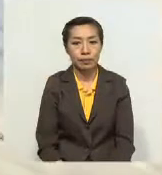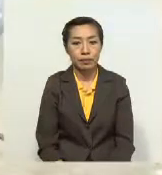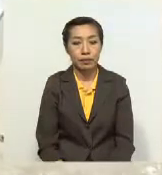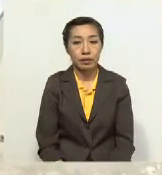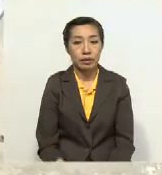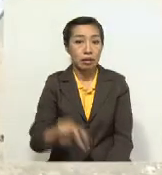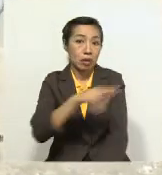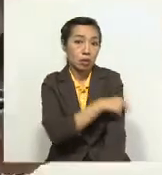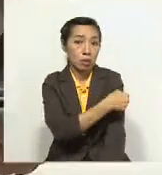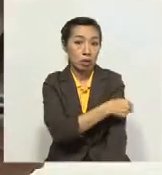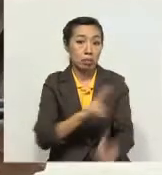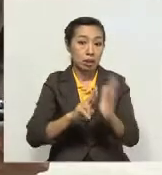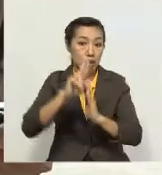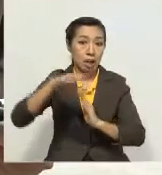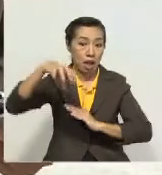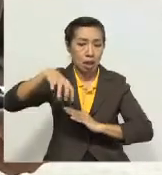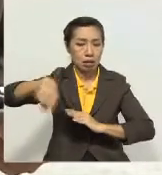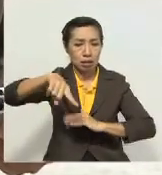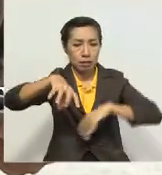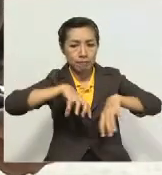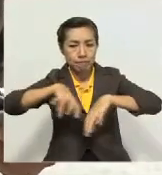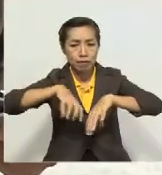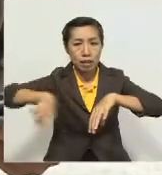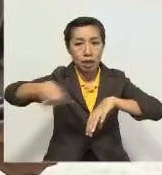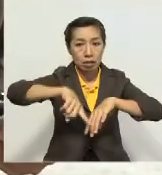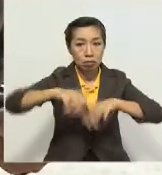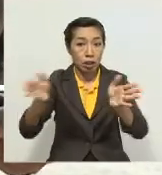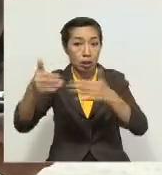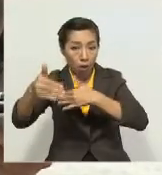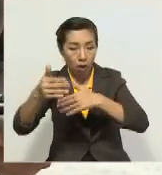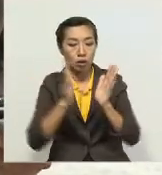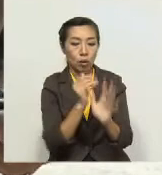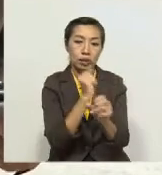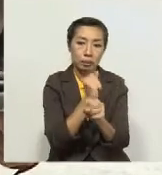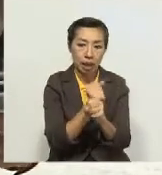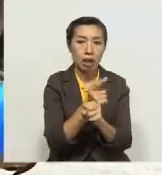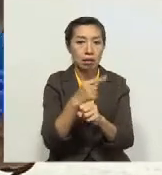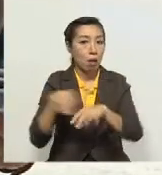ทางโรงพยาบาลเชียงรายประชานุเคราะห์นะครับก็ได้มีการจัดสรรทั้งสถานที่นะครับแล้วก็บุคลากร